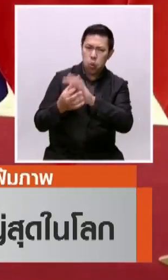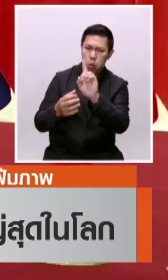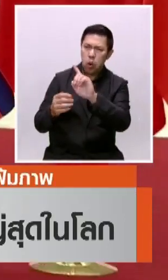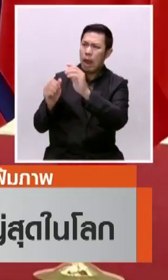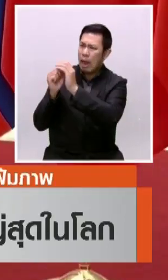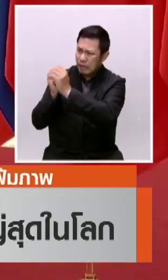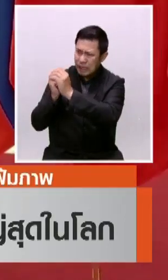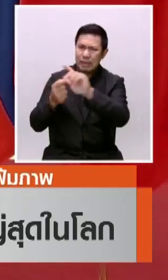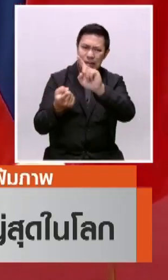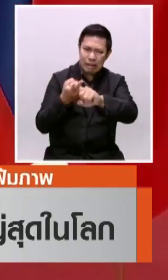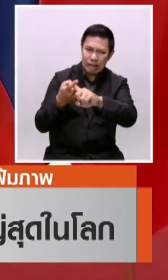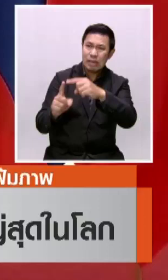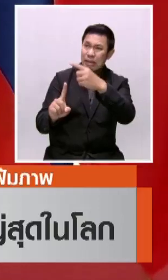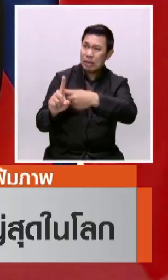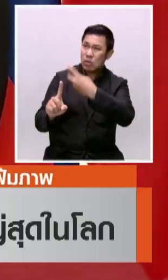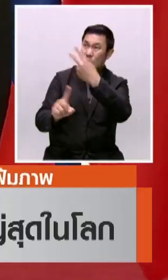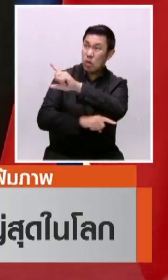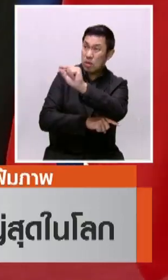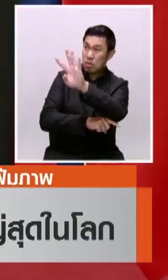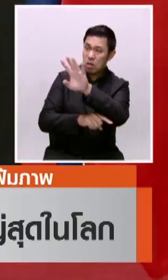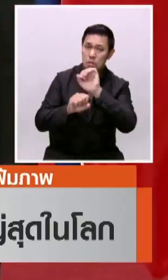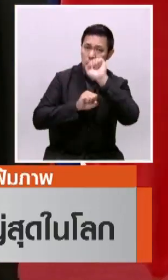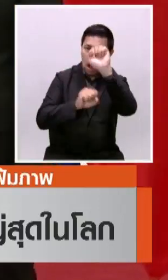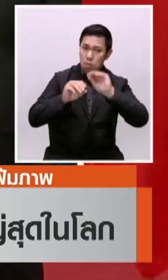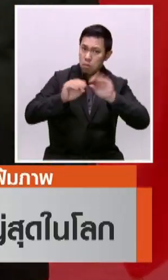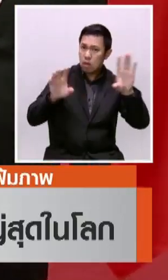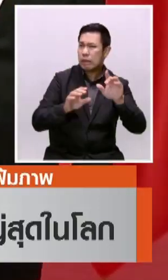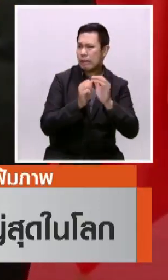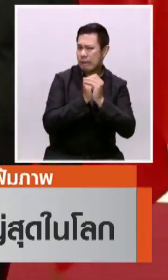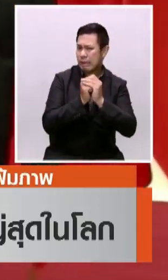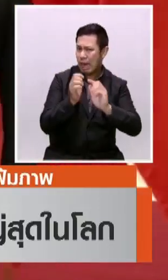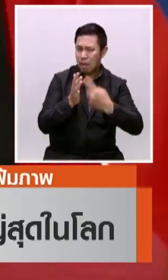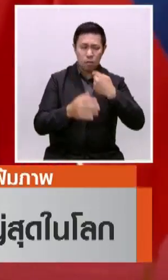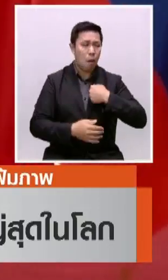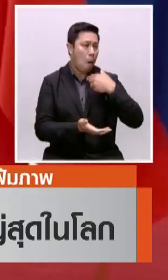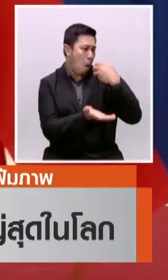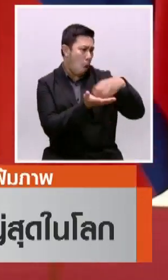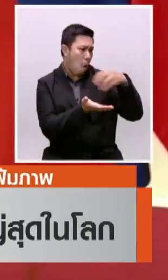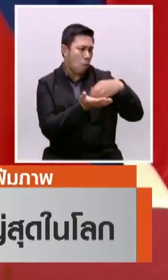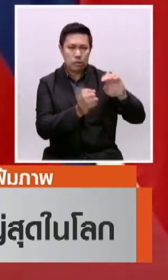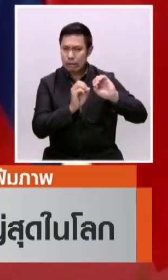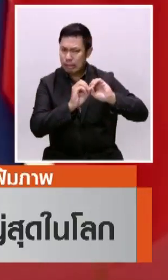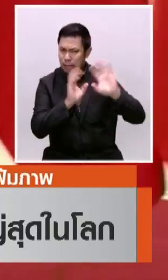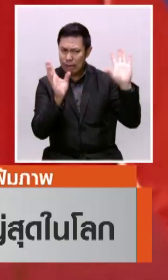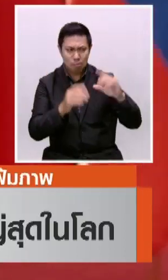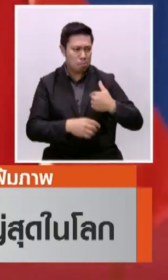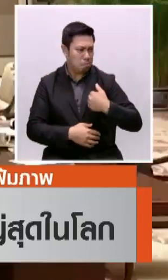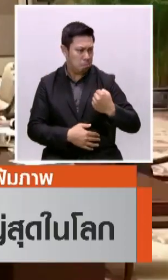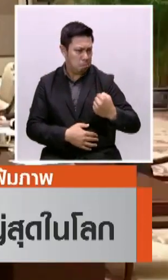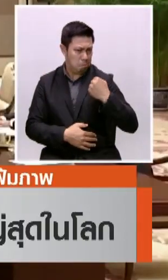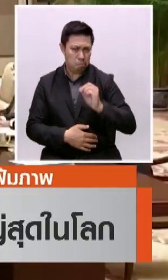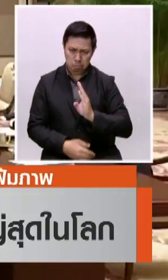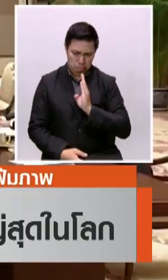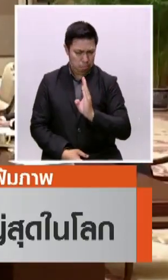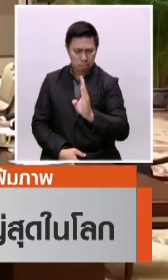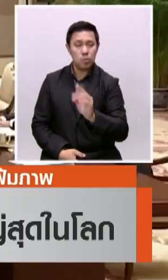กุมภาพันธ์ที่ผ่านมาว่าการประกาศดังกล่าวนั้นนับเป็นครั้งแรกที่จีนคุณคิดเห็นอย่างชัดแจ้งและแข็งเกล้าโดย